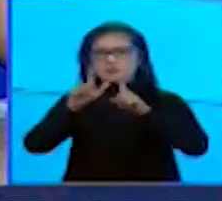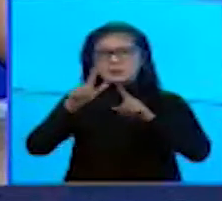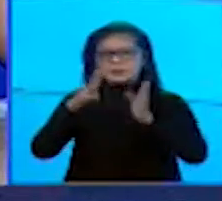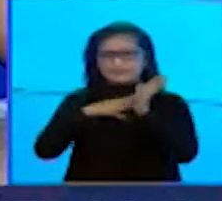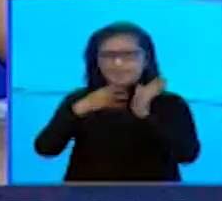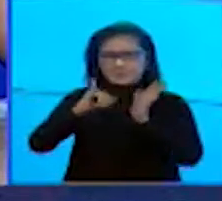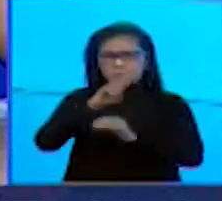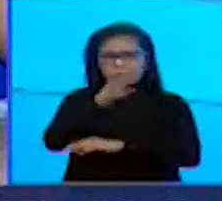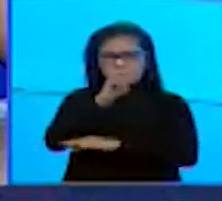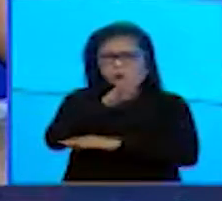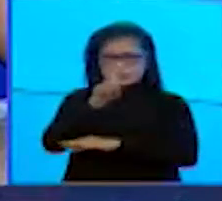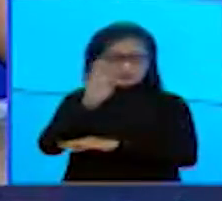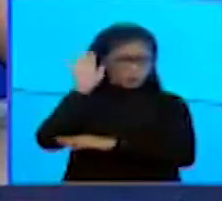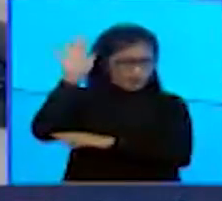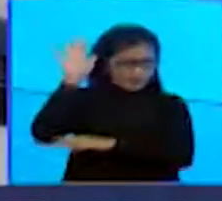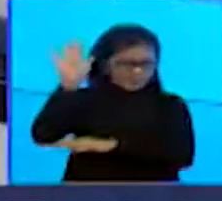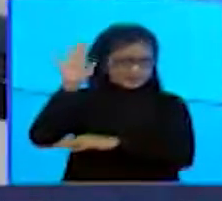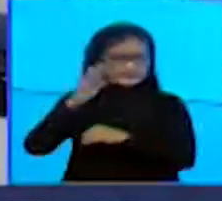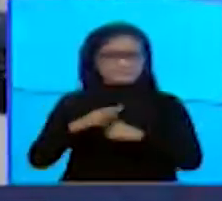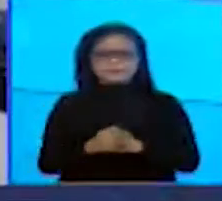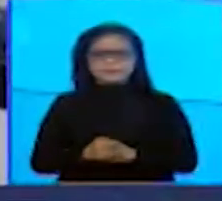2021 mendatang.